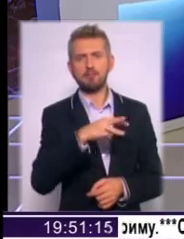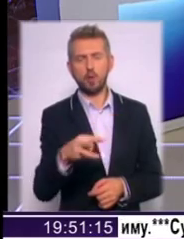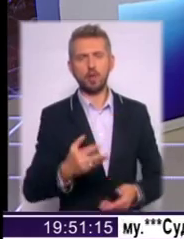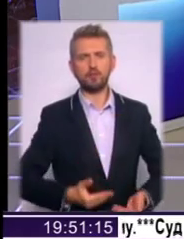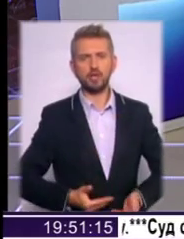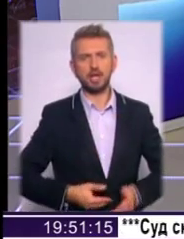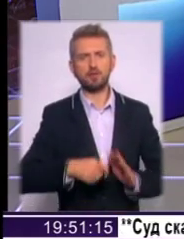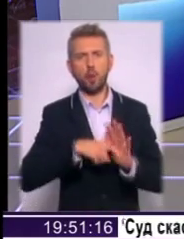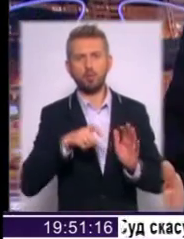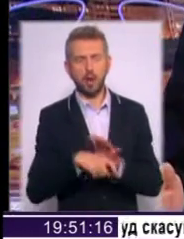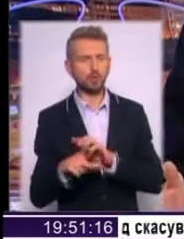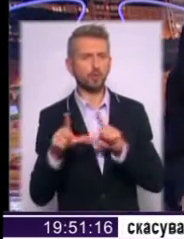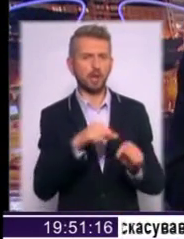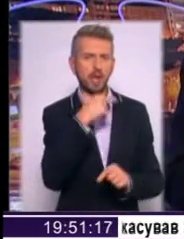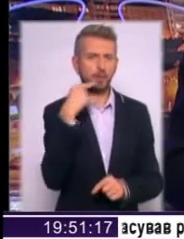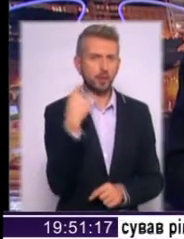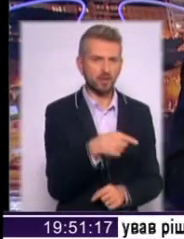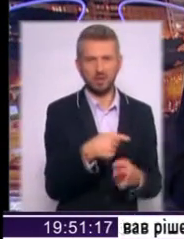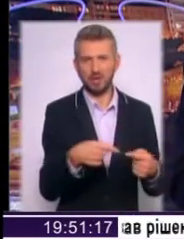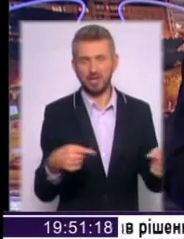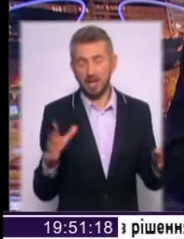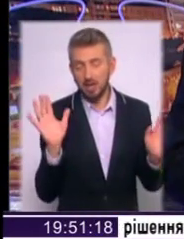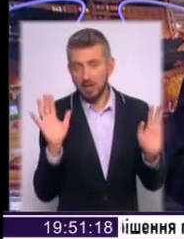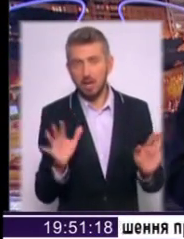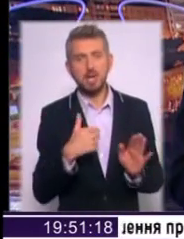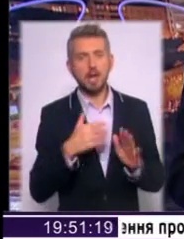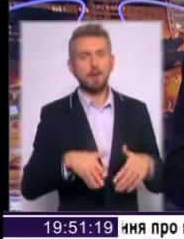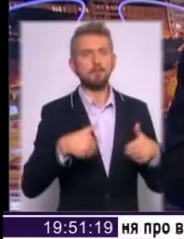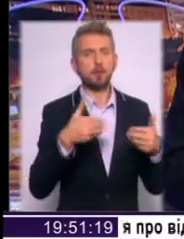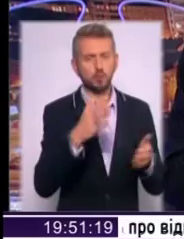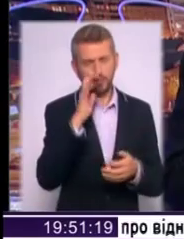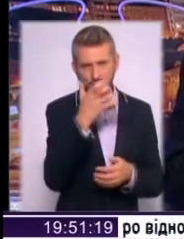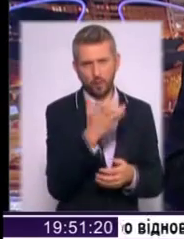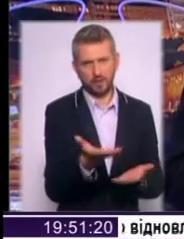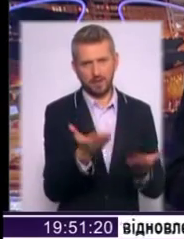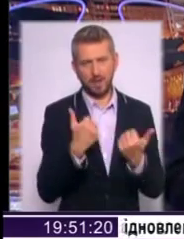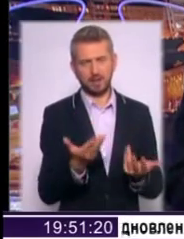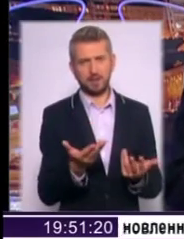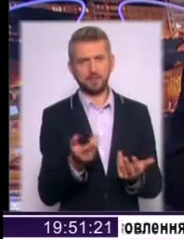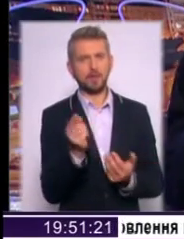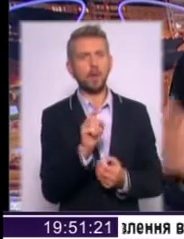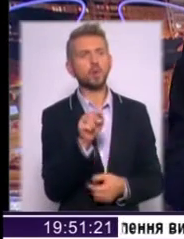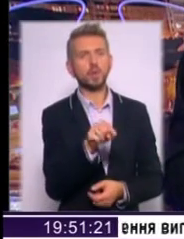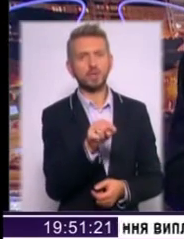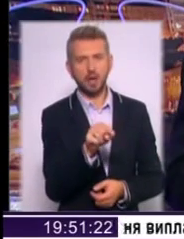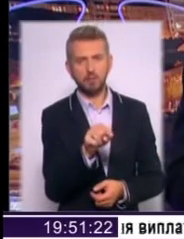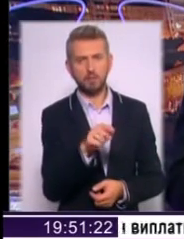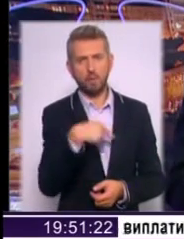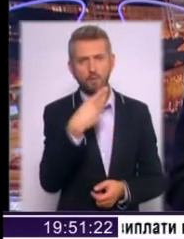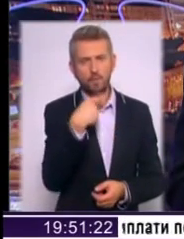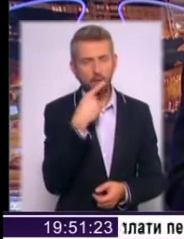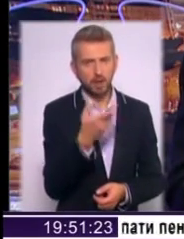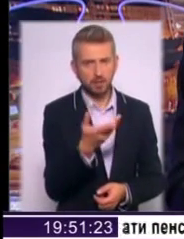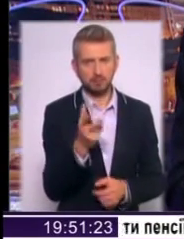жителів Донбасу виїхало в Росію і так далі, і так далі. Ну, я пропоную всерйоз, давайте, як би вам сказати, то, що там говорять,